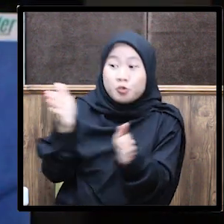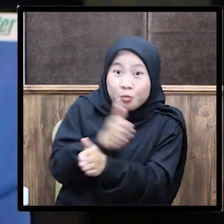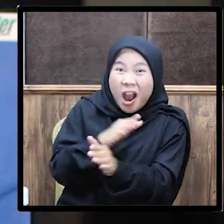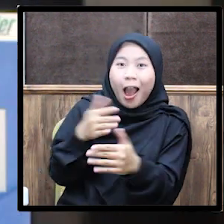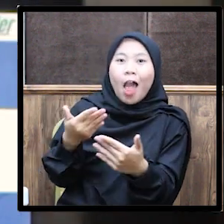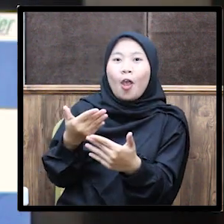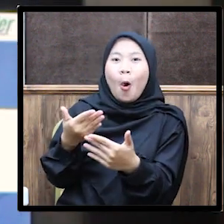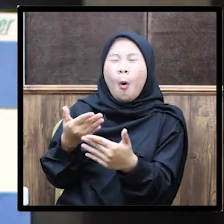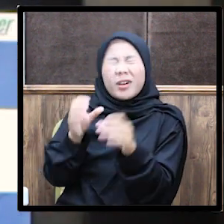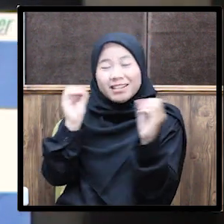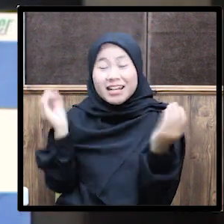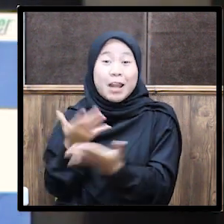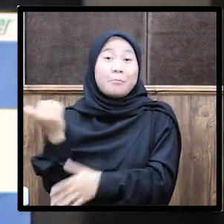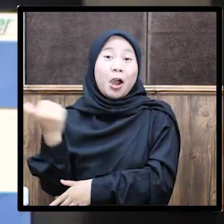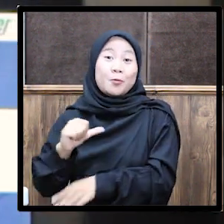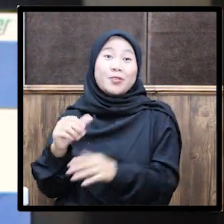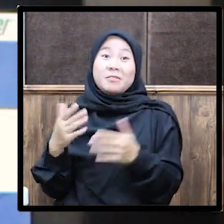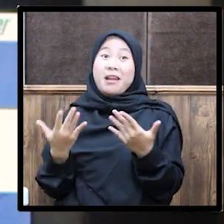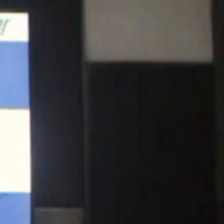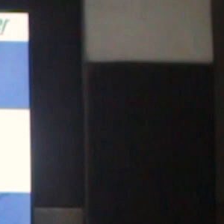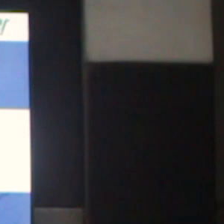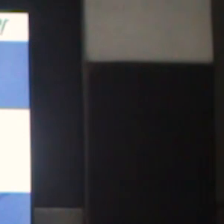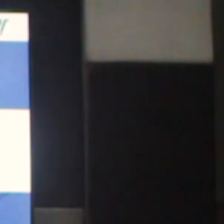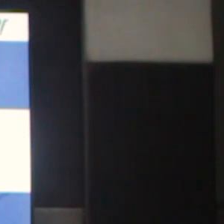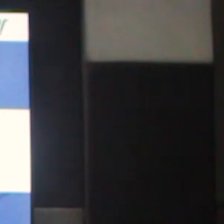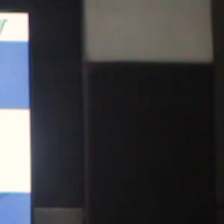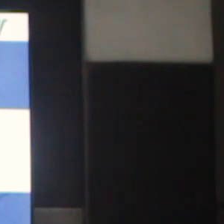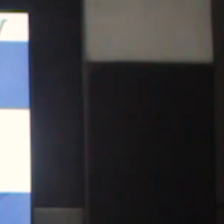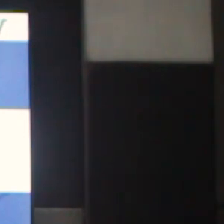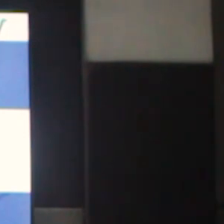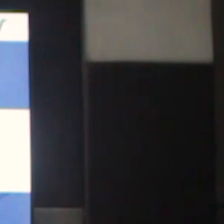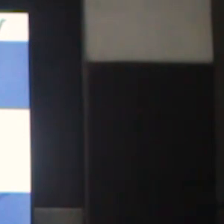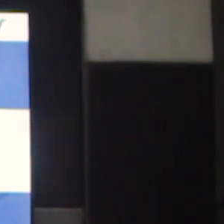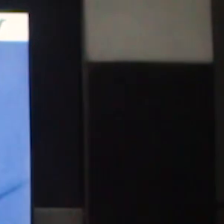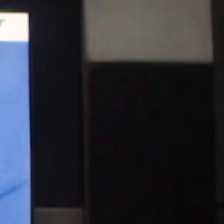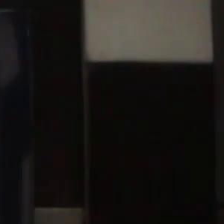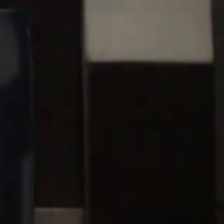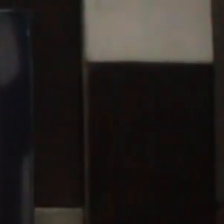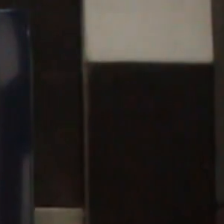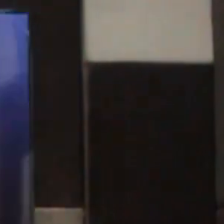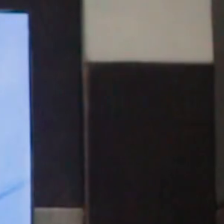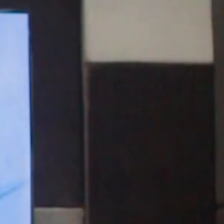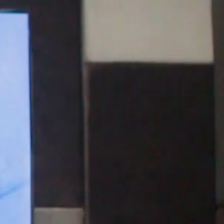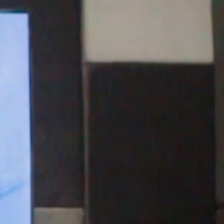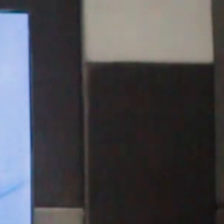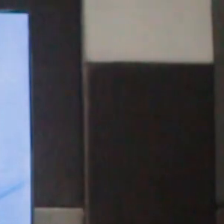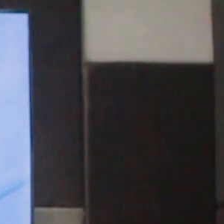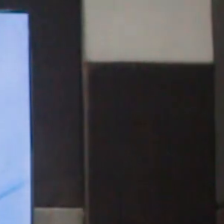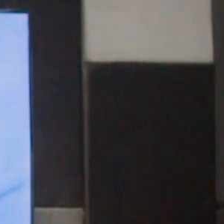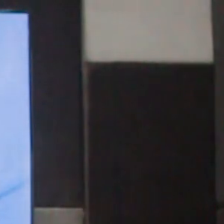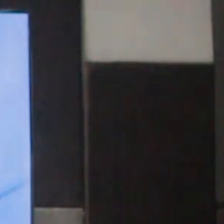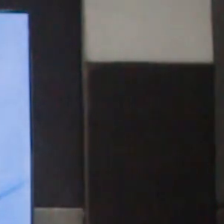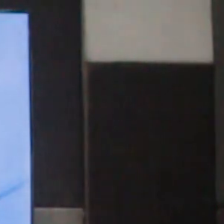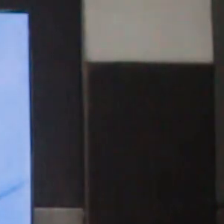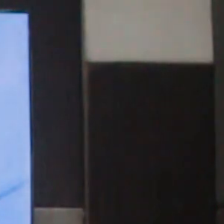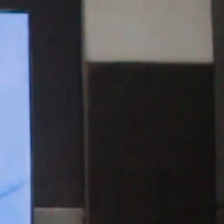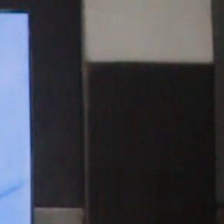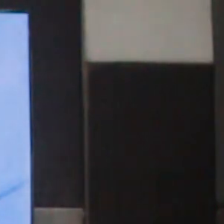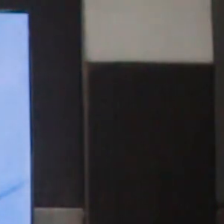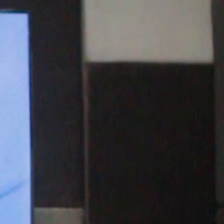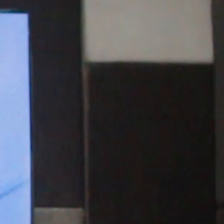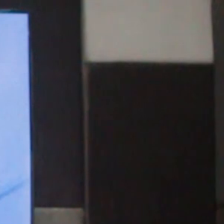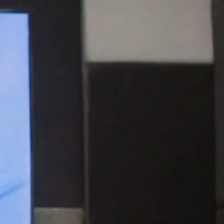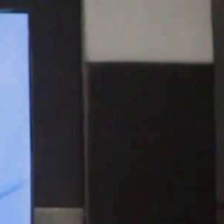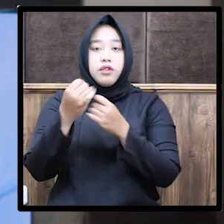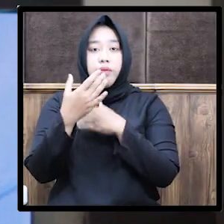fenomena terbaru yang ada gitu. Ya, terima kasih Mas Ajiwan. Jadi yang disampaikan oleh Mbak Rani ini hal yang sangat